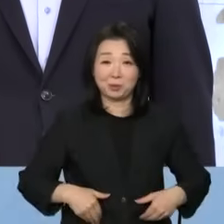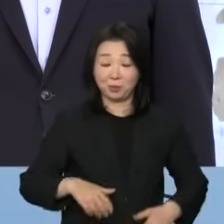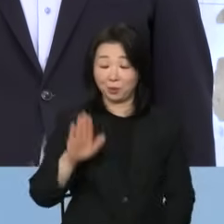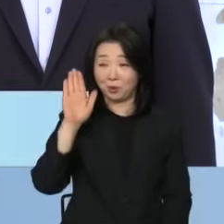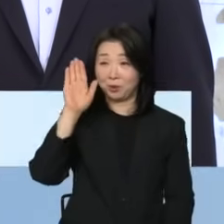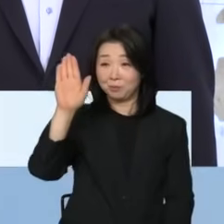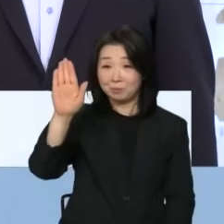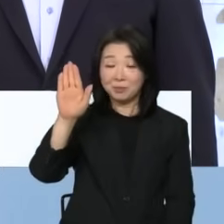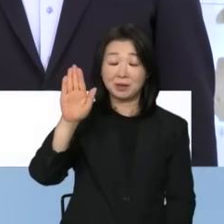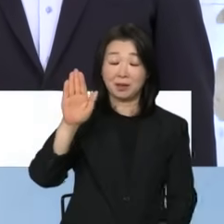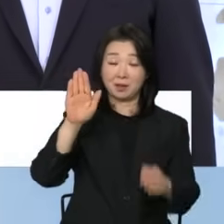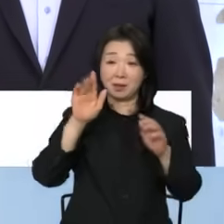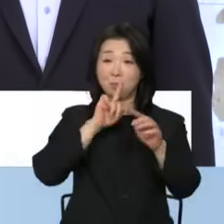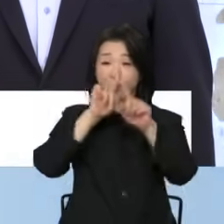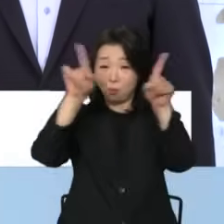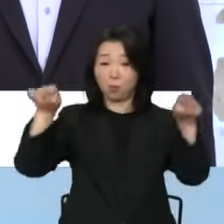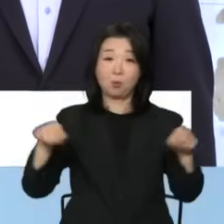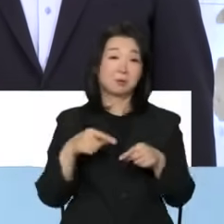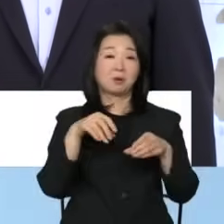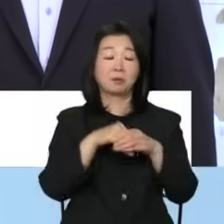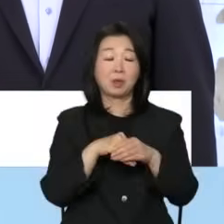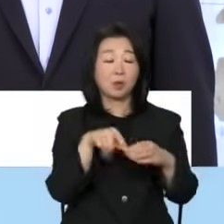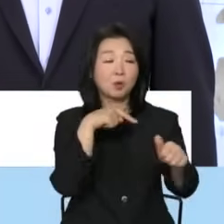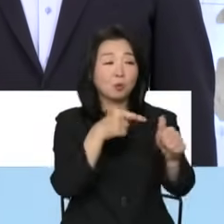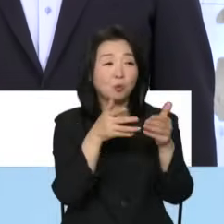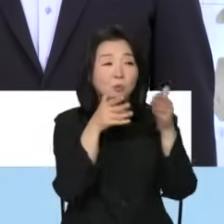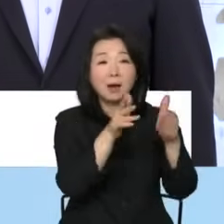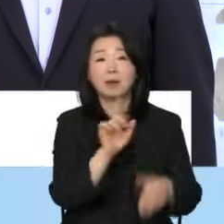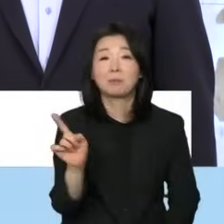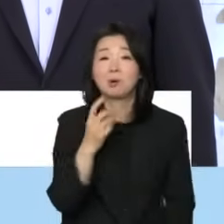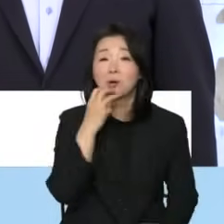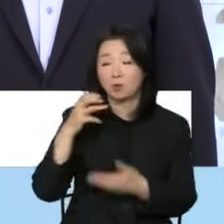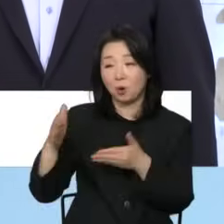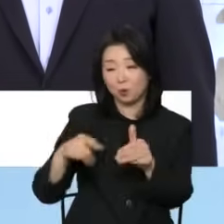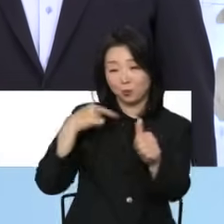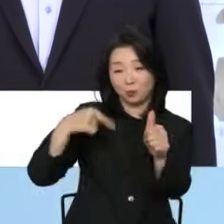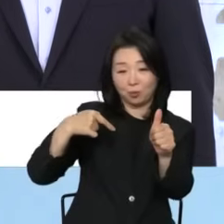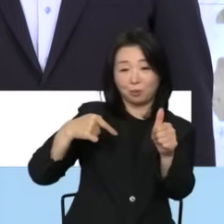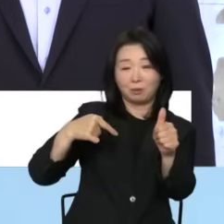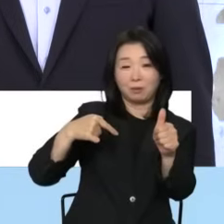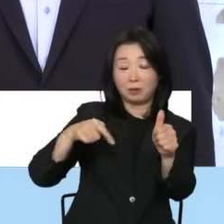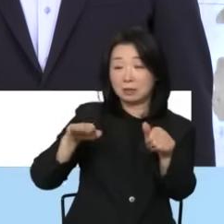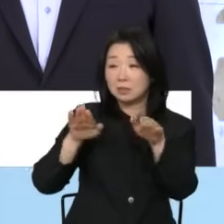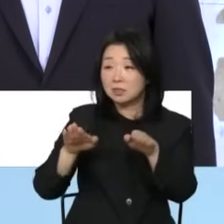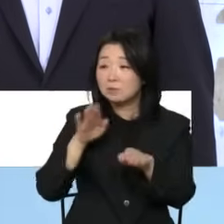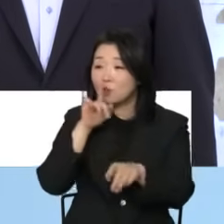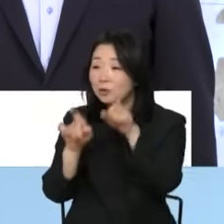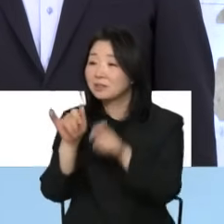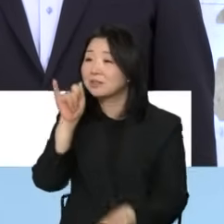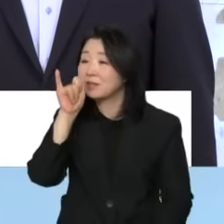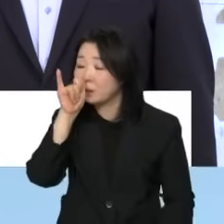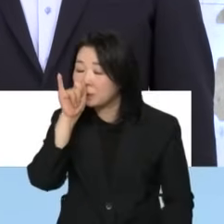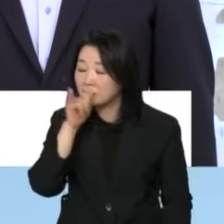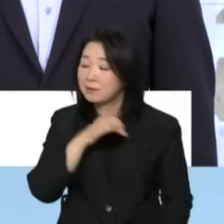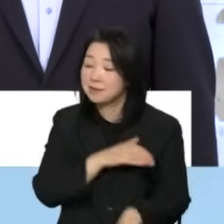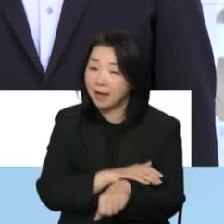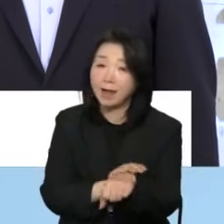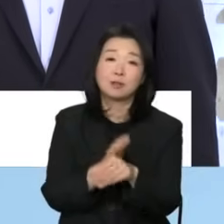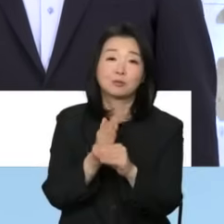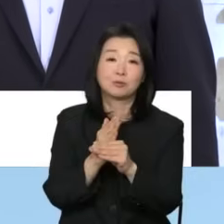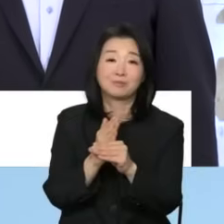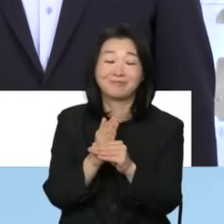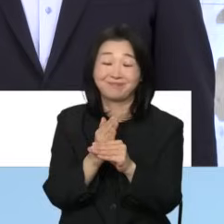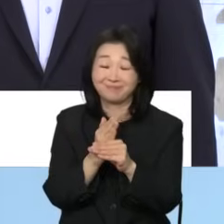보고서에서 주장하는 여러 교육의 방향을 경기도 교육이 현장에서 실천하고 있다고 판단해서 이제 그